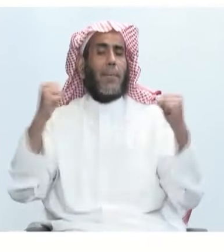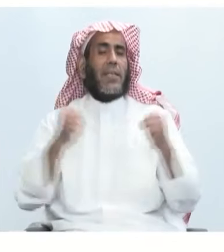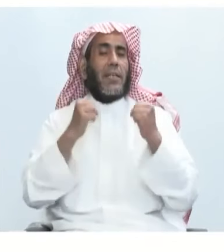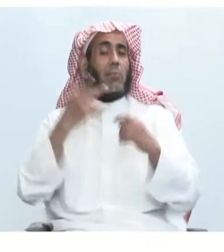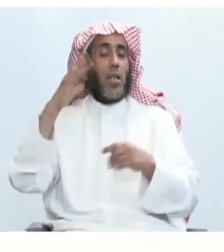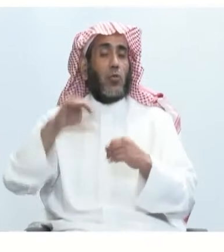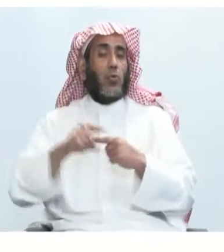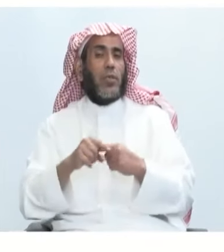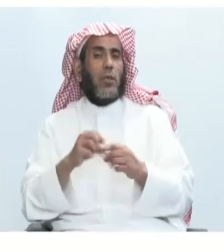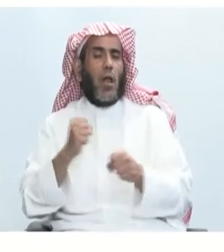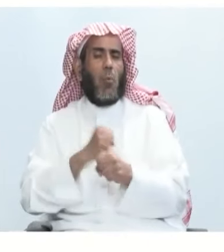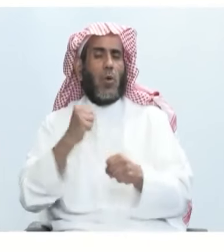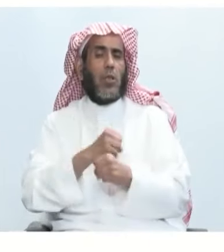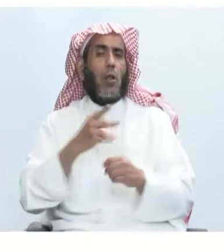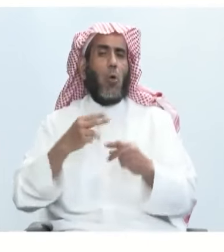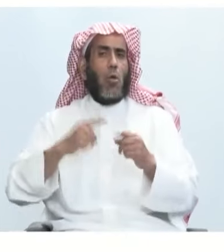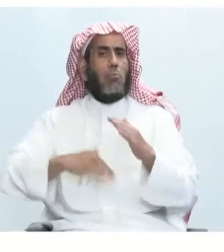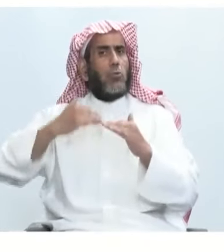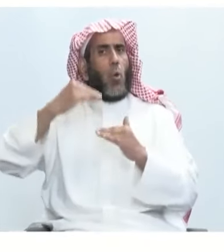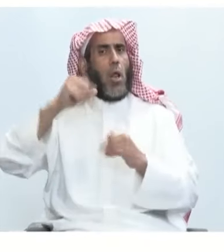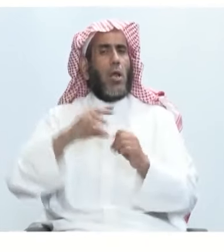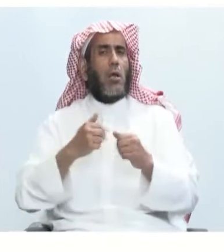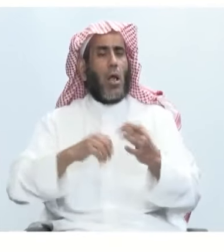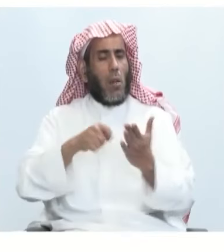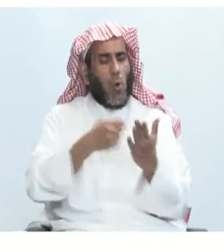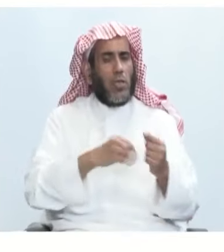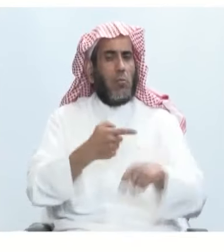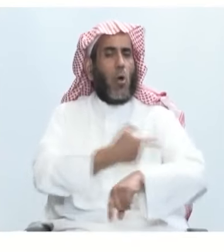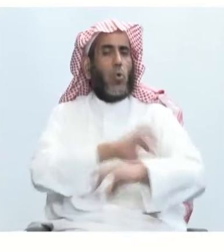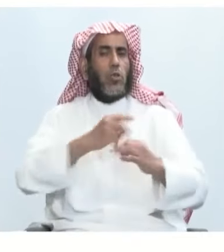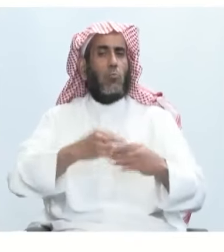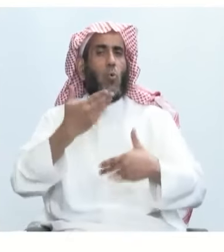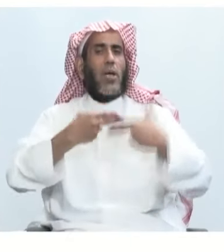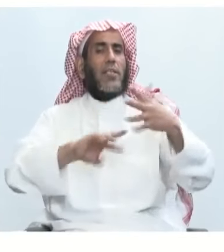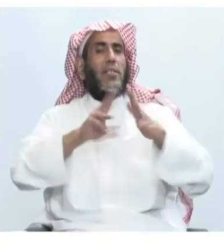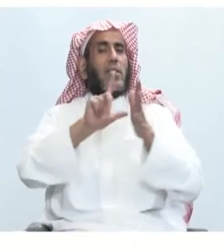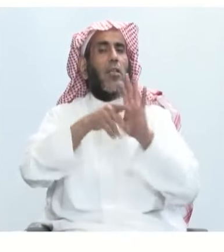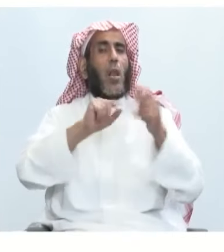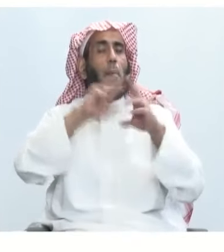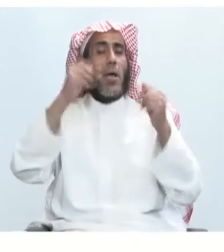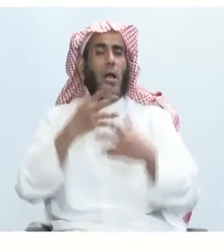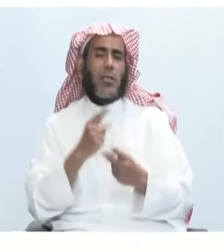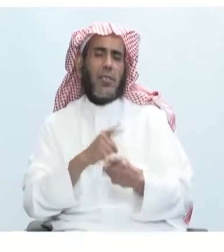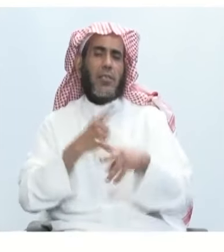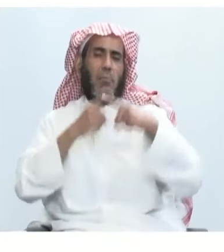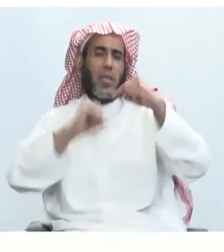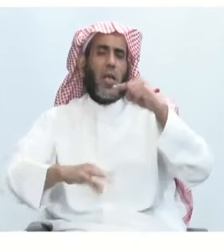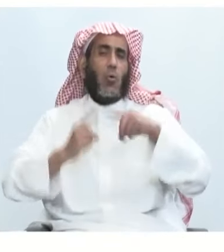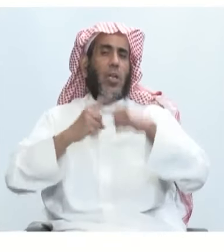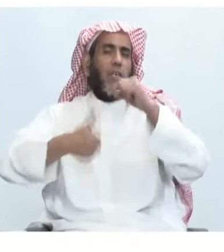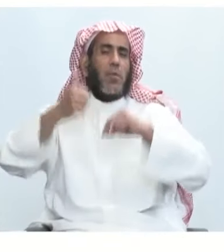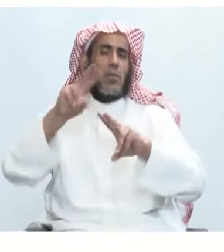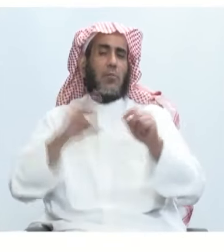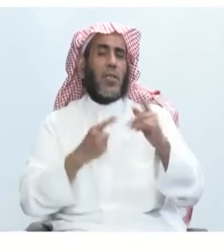الايدي السعوديه على ممارسه المهن ذات المستوى العالي كالمحامين حاول ان تحدد السلبيات والايجابيات لكل راي